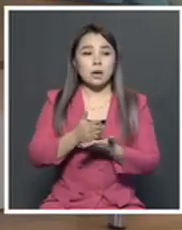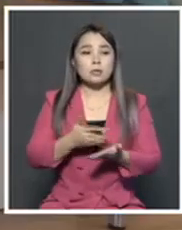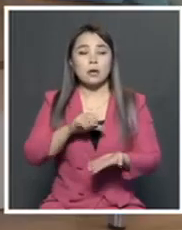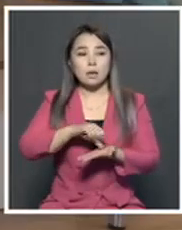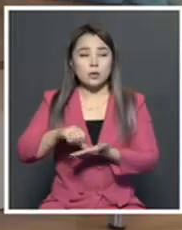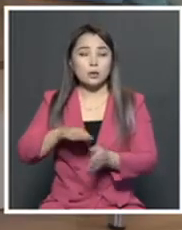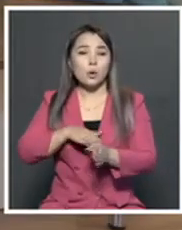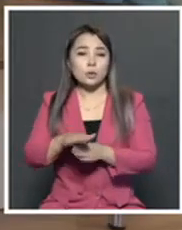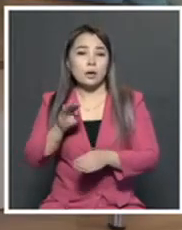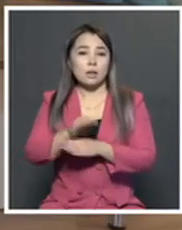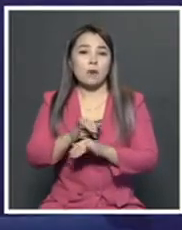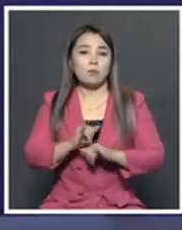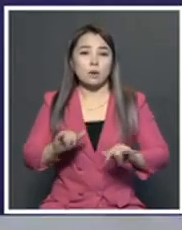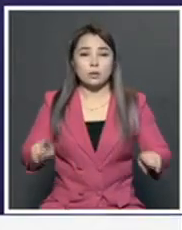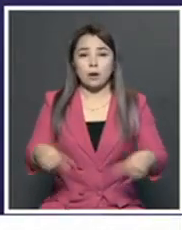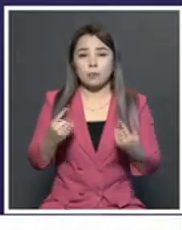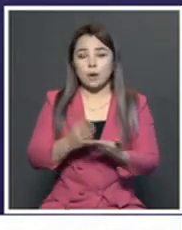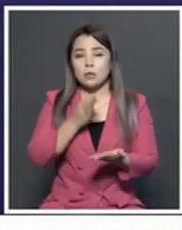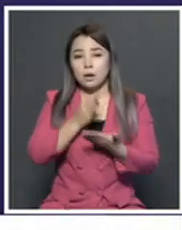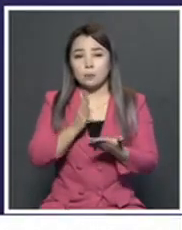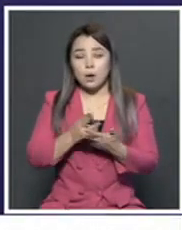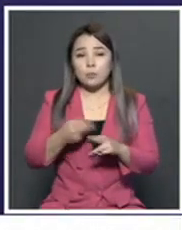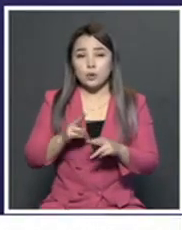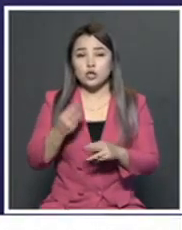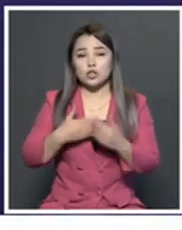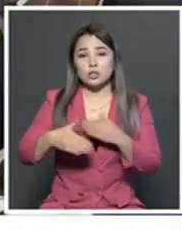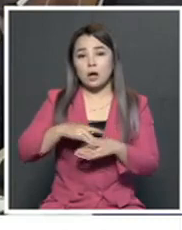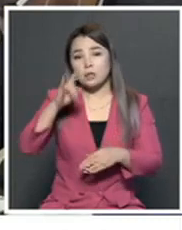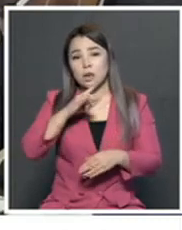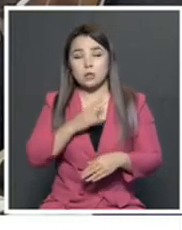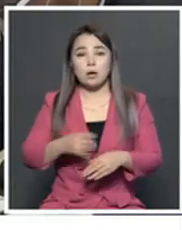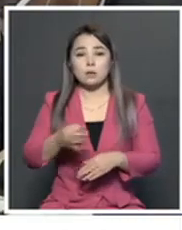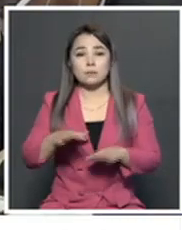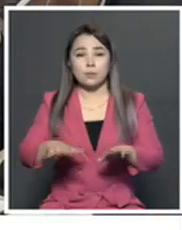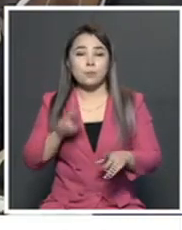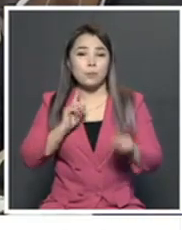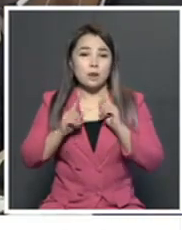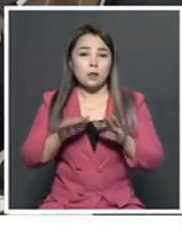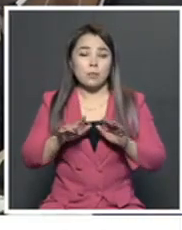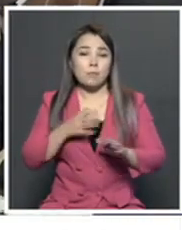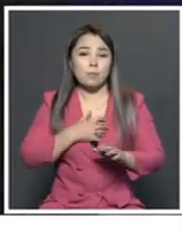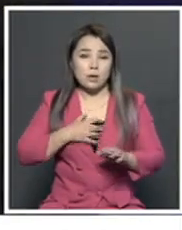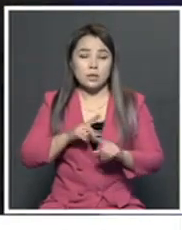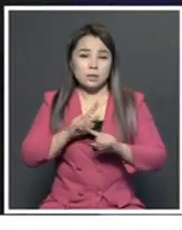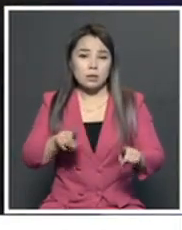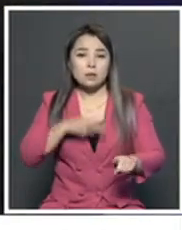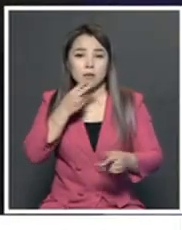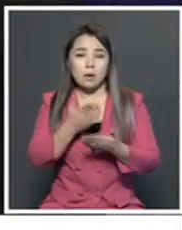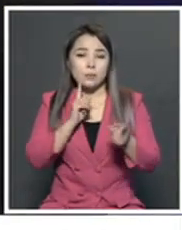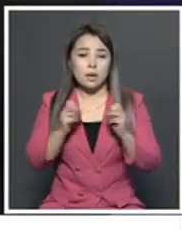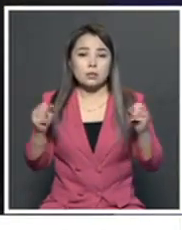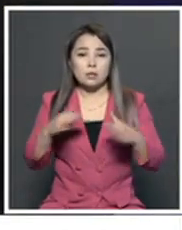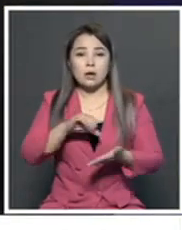үрдістердің толыққанды эволюциялық даму шарттарын құруға жол ашады. Бұл туралы Шығыс Қазақстанда өткен парламенттік сайлаудың маңызы мен ерекшелігі тақырыбындағы жиын барысында